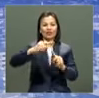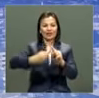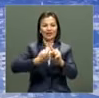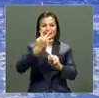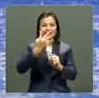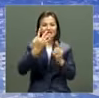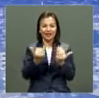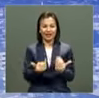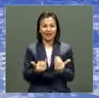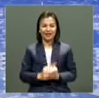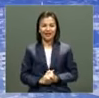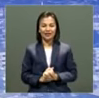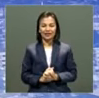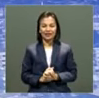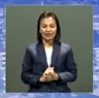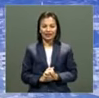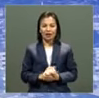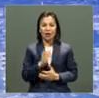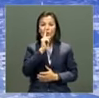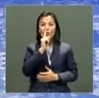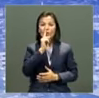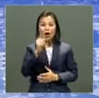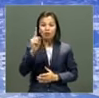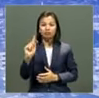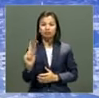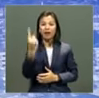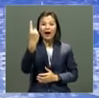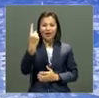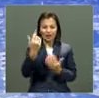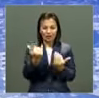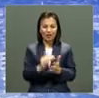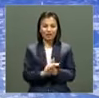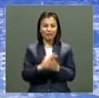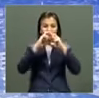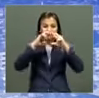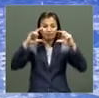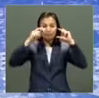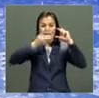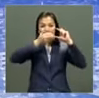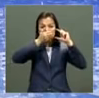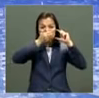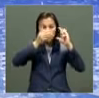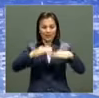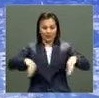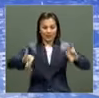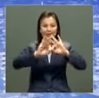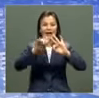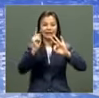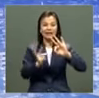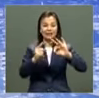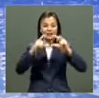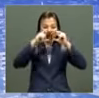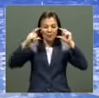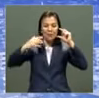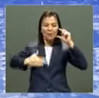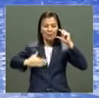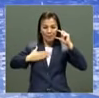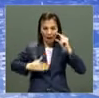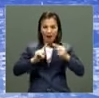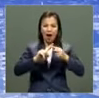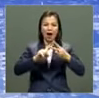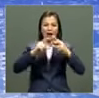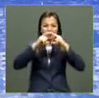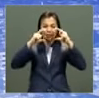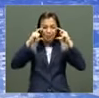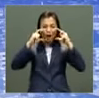ะครับท่านผู้ชมครับเน้นย้ำอีกครั้งหนึ่งนะครับหน้ากากอนามัยมีความสำคัญสูงมากๆทั้งหน้ากากผ้าและหน้ากากท